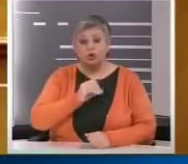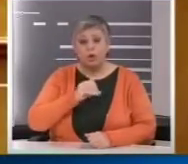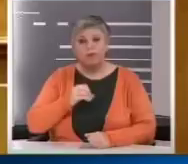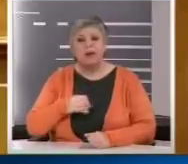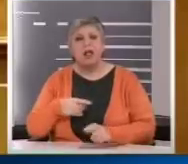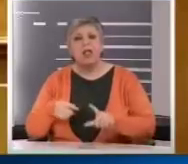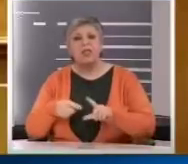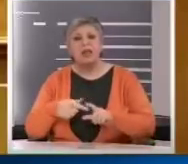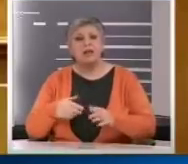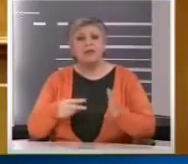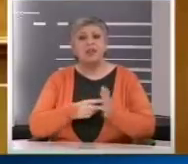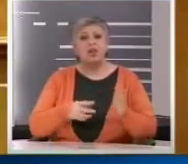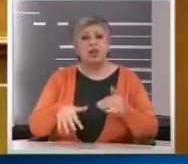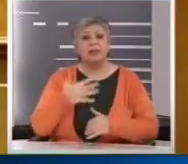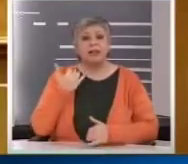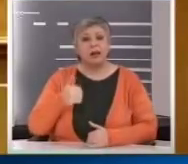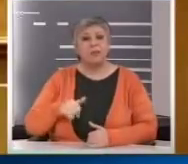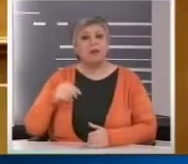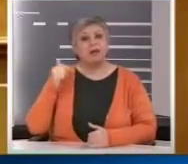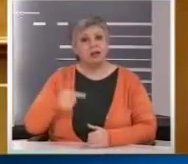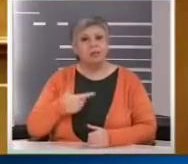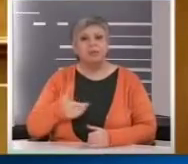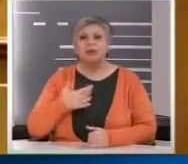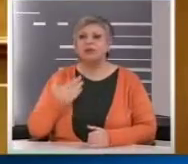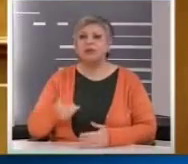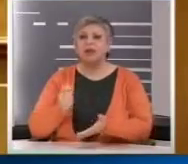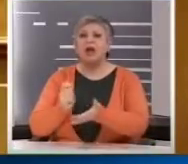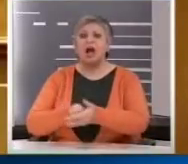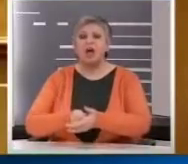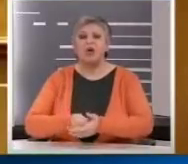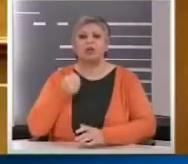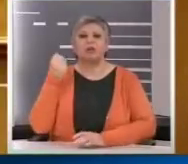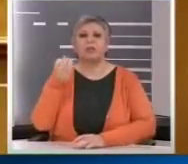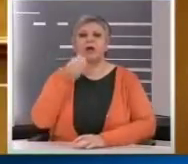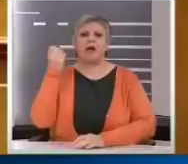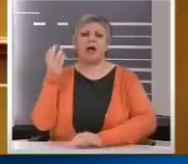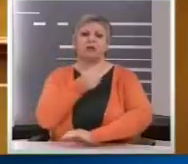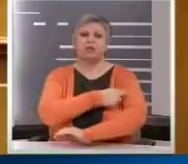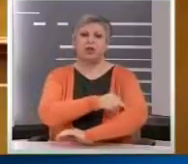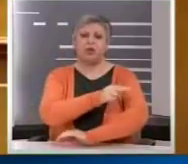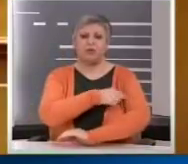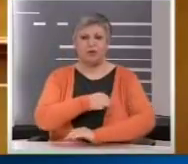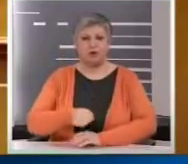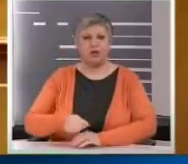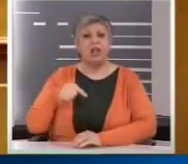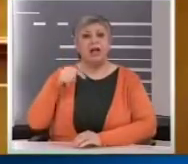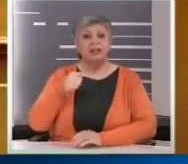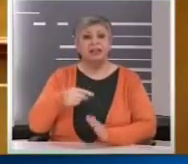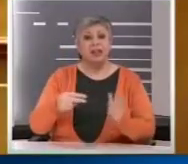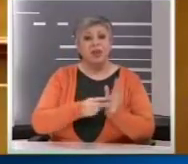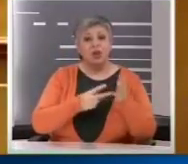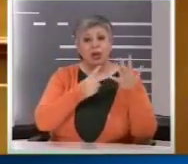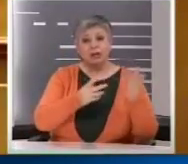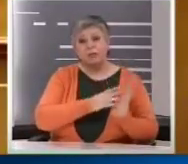χρηματοδότηση. Και το ΕΚΑ προμηθεύτηκε 90 ασθενοφόρα και μας κατηγορείτε γιατί εσείς από το 2007 μέχρι το